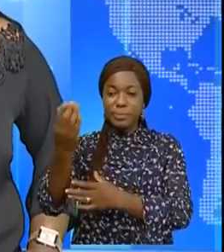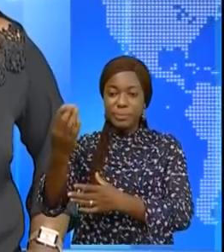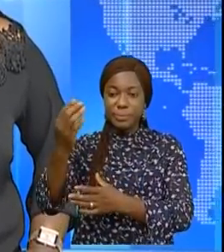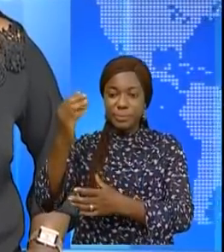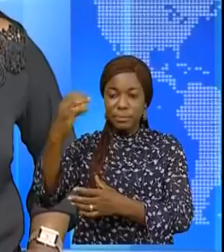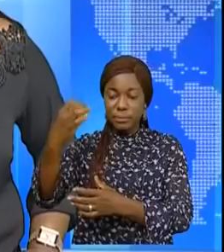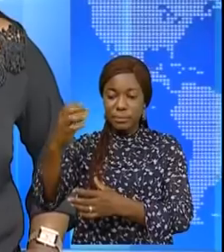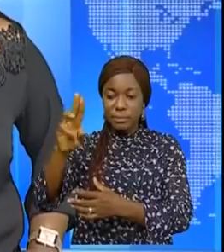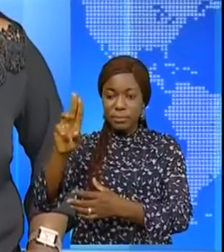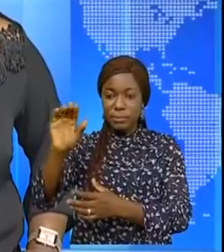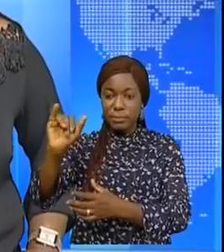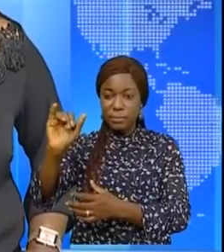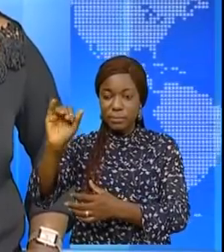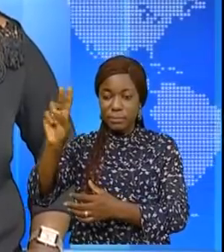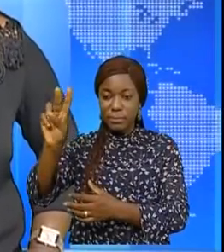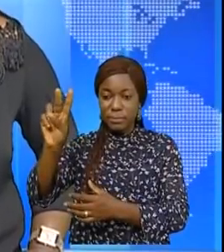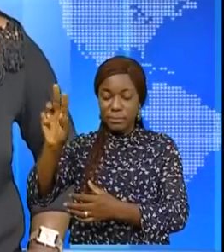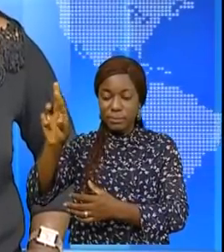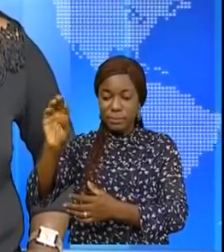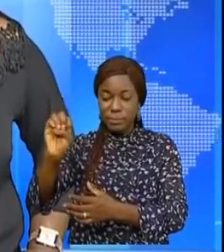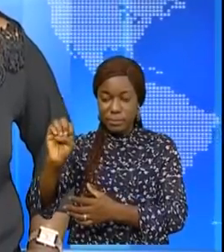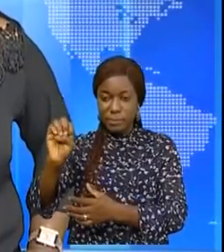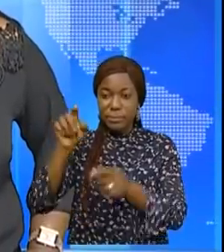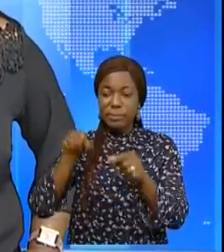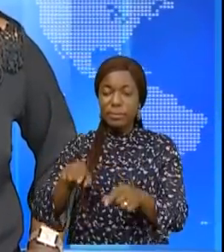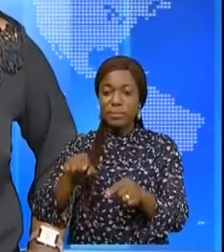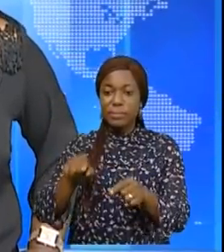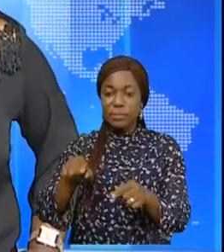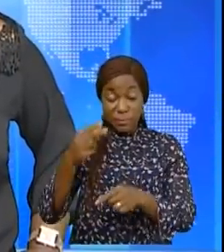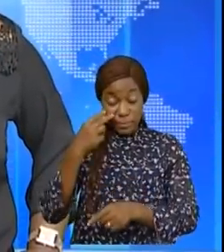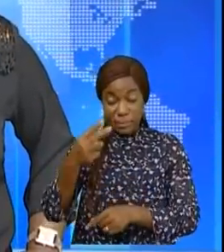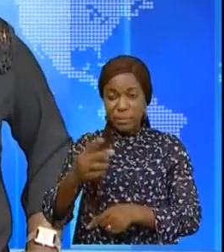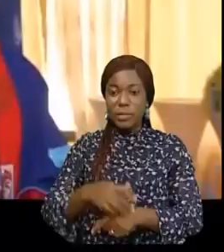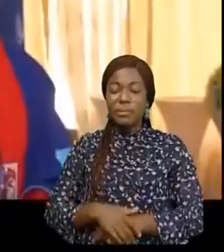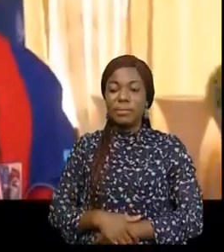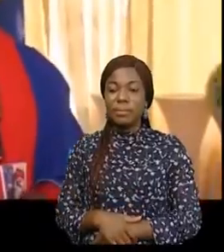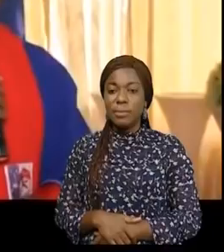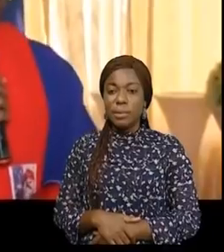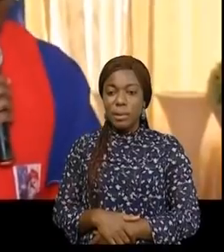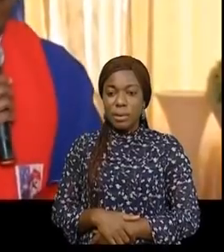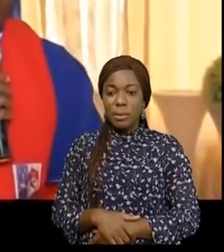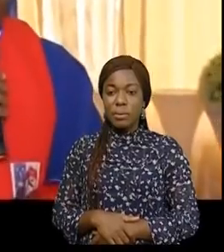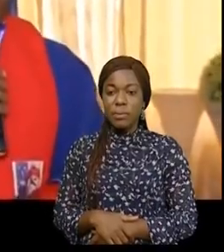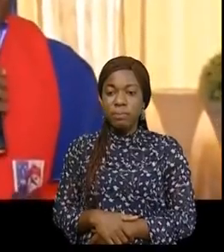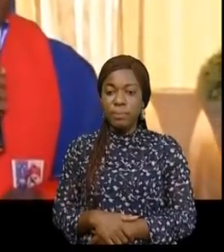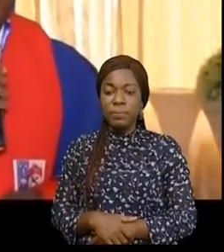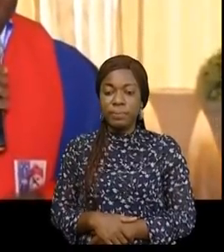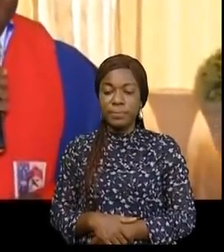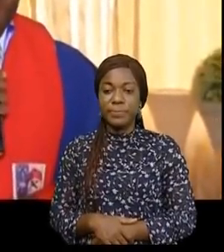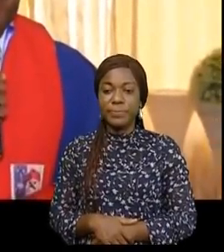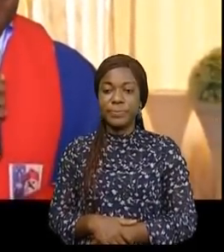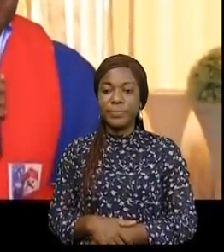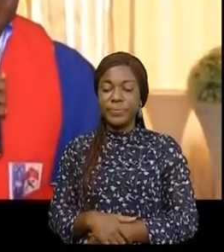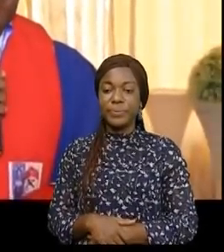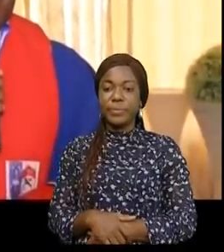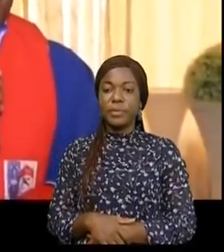d'une conférence de presse par le président de cette structure, nous dit Janine Kalinga. De l'université de Lubumbashi, Gilbert Kishibafitula,